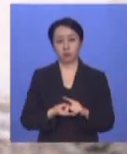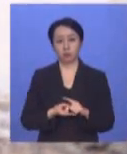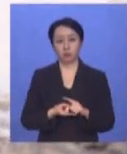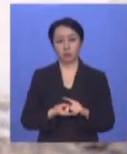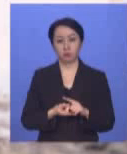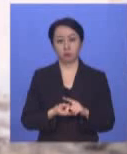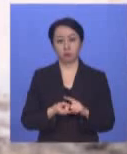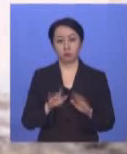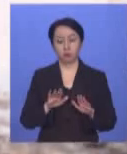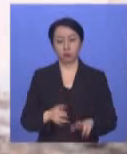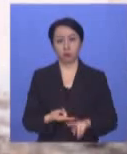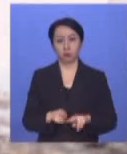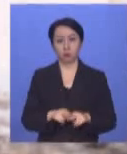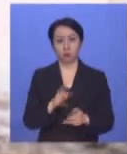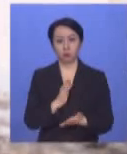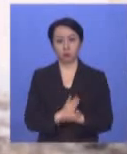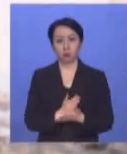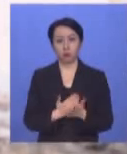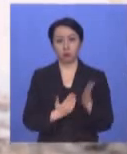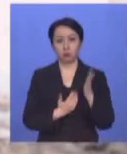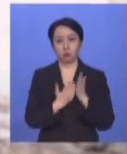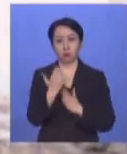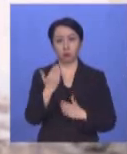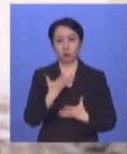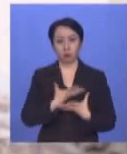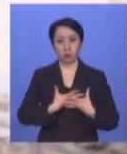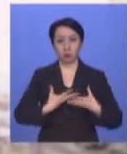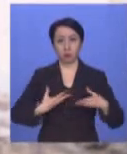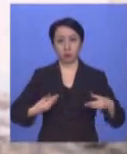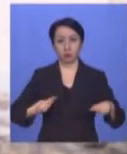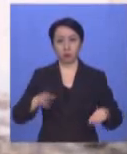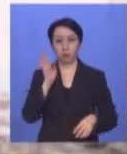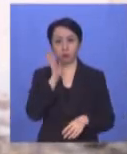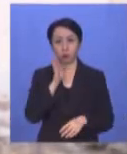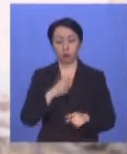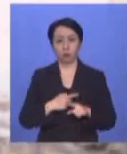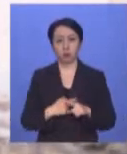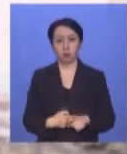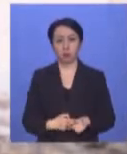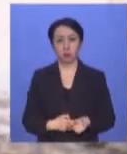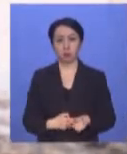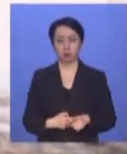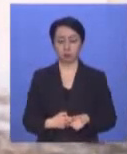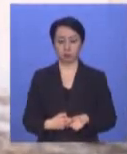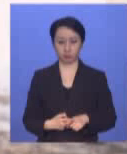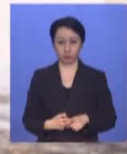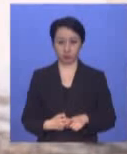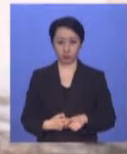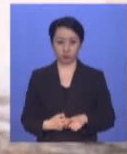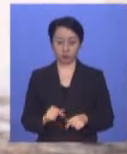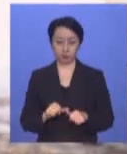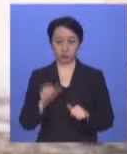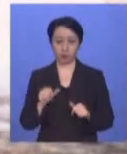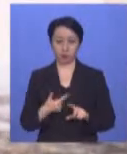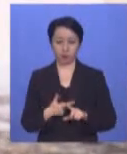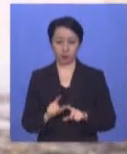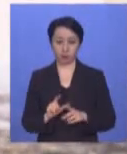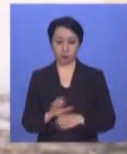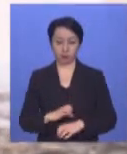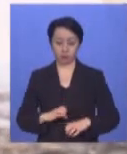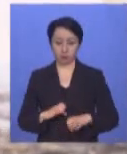с точек, которые находятся у нас в районном центре, выше, талые воды постоянно сток ведут в реку Ишим именно по вот этим нижним